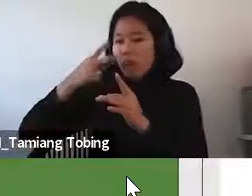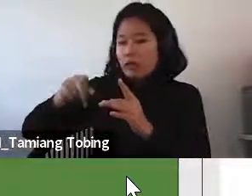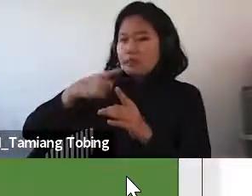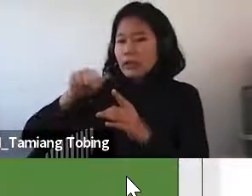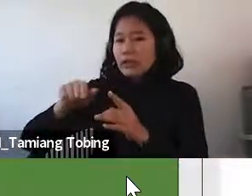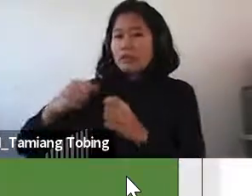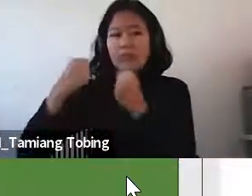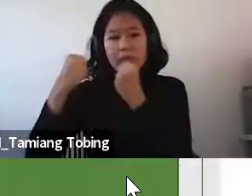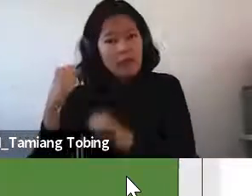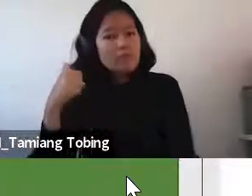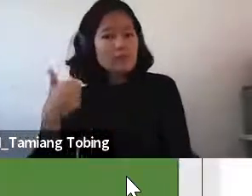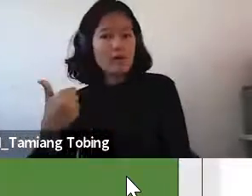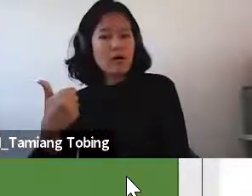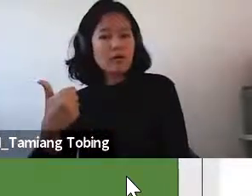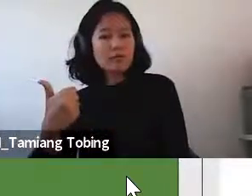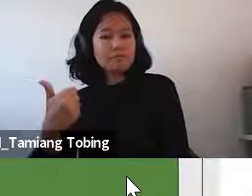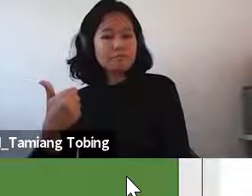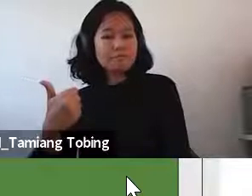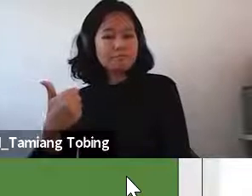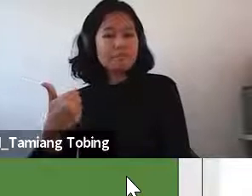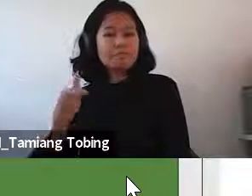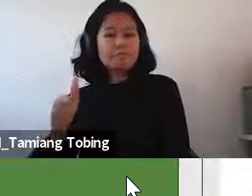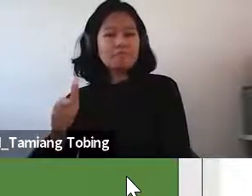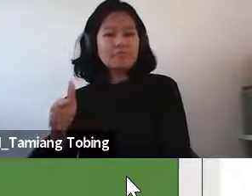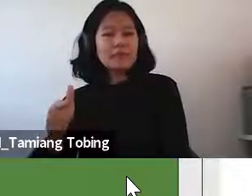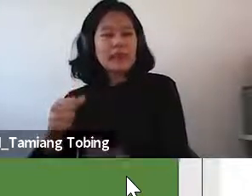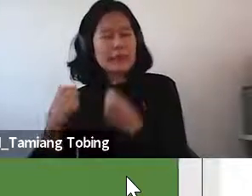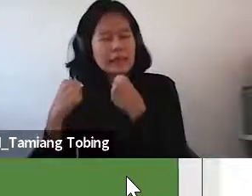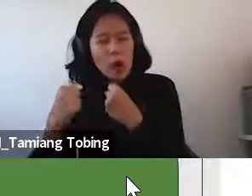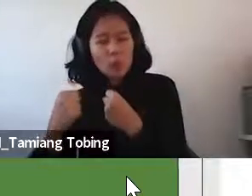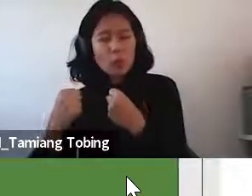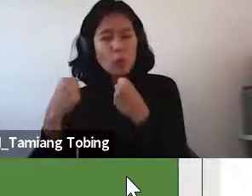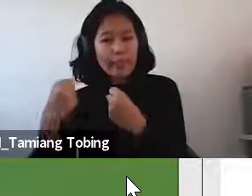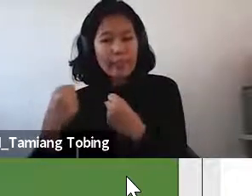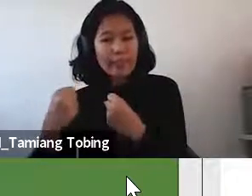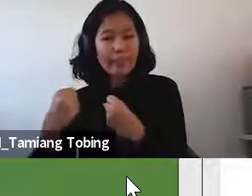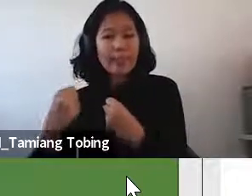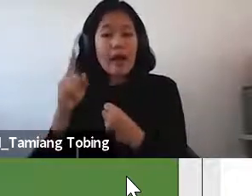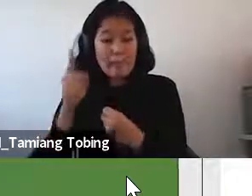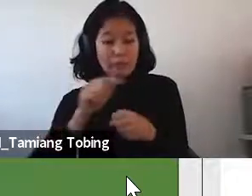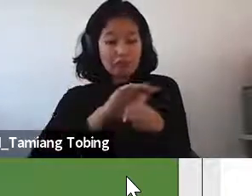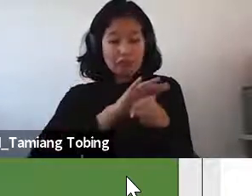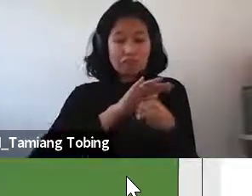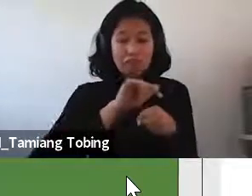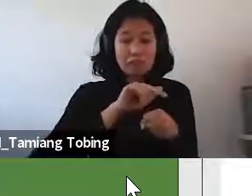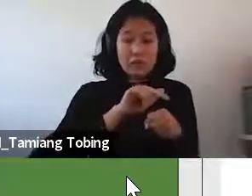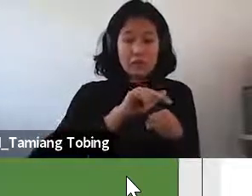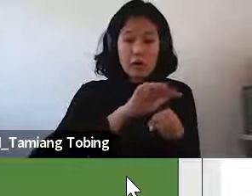bertahan. Jadi sebagai sektor yang tangguh dikala ada